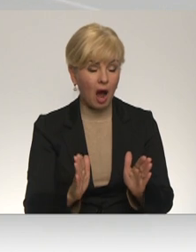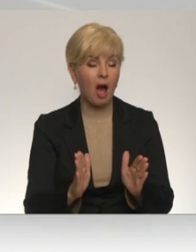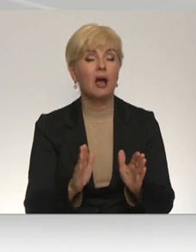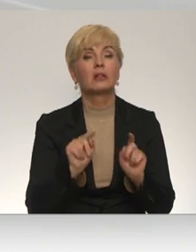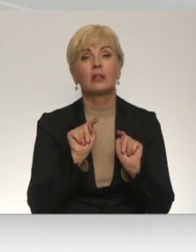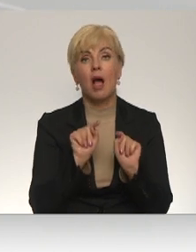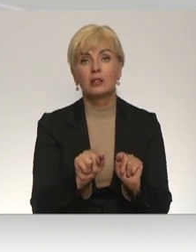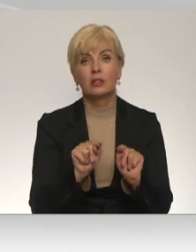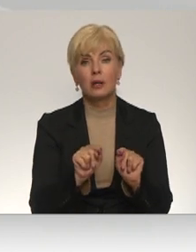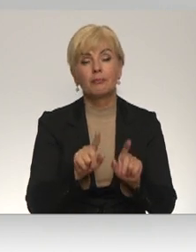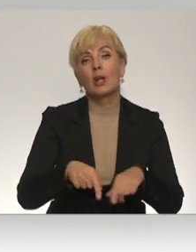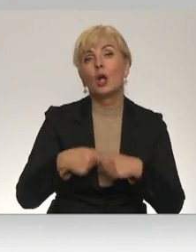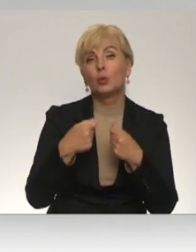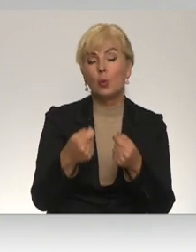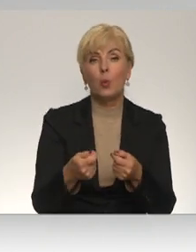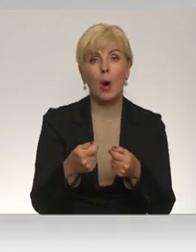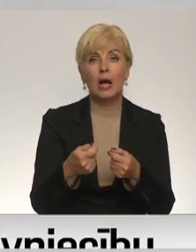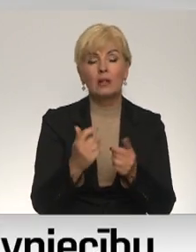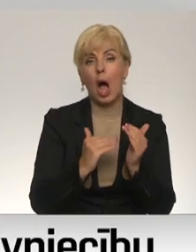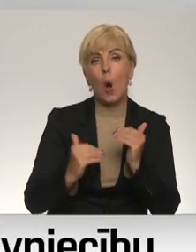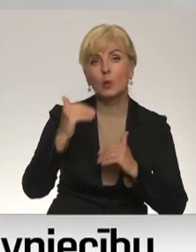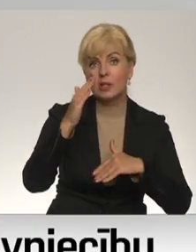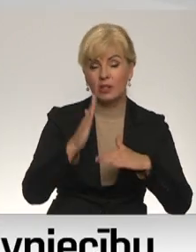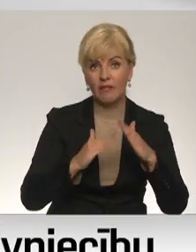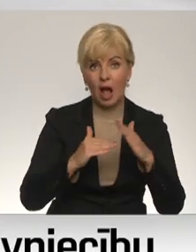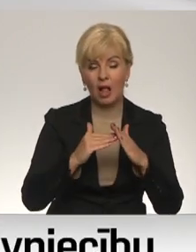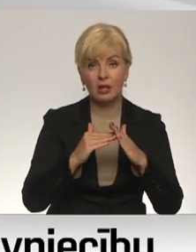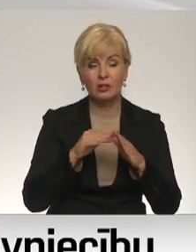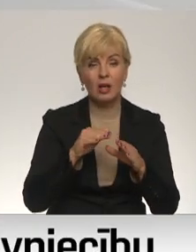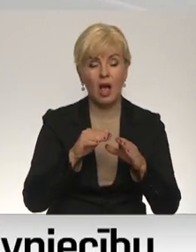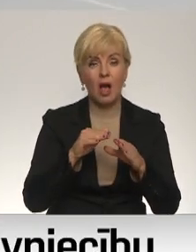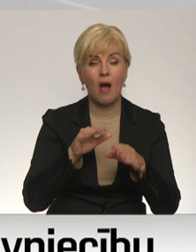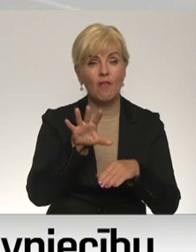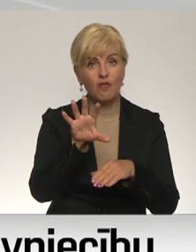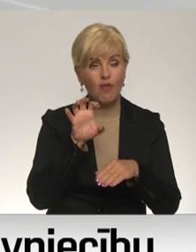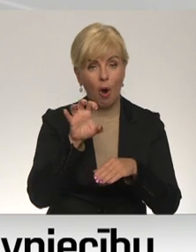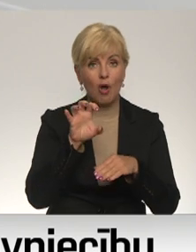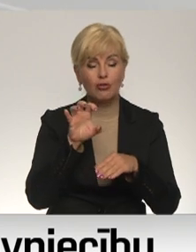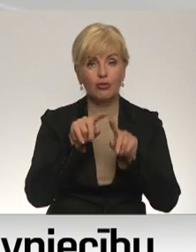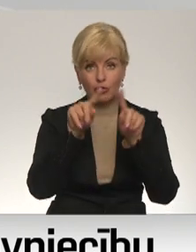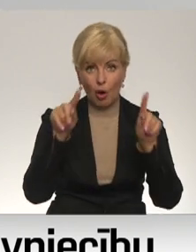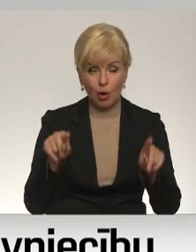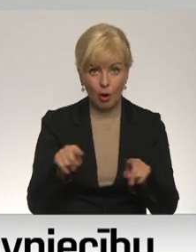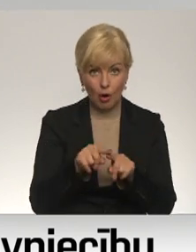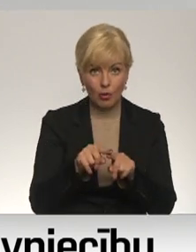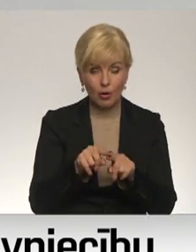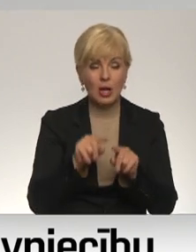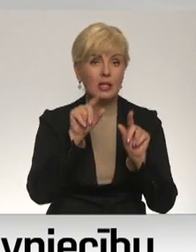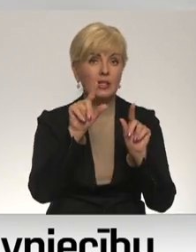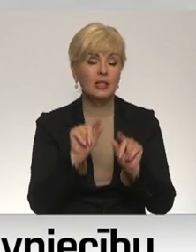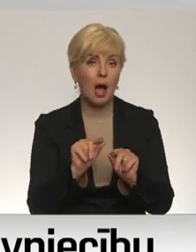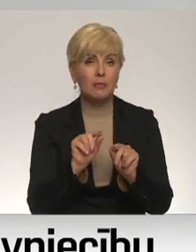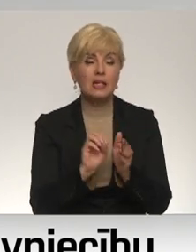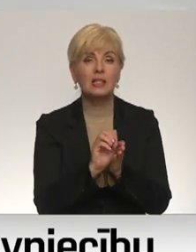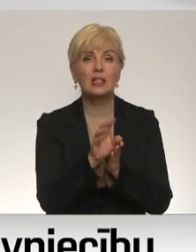iekārtā sniedz mums augstas kvalitātes attēlus, vienlaikus samazinot staru slodzi, ko